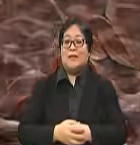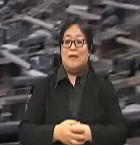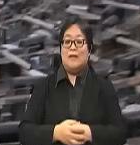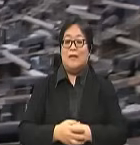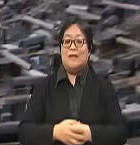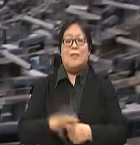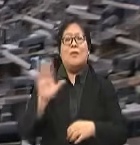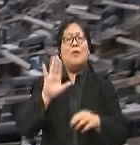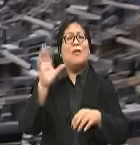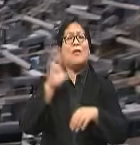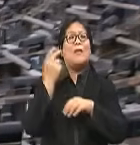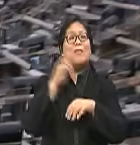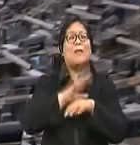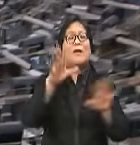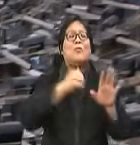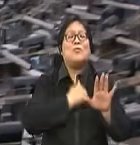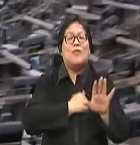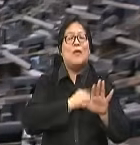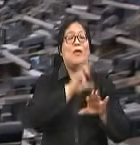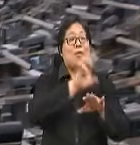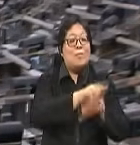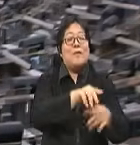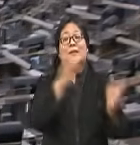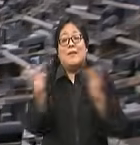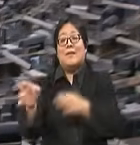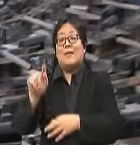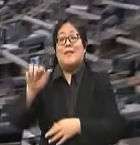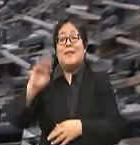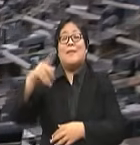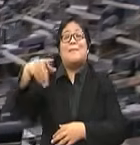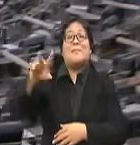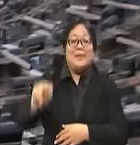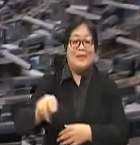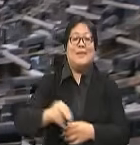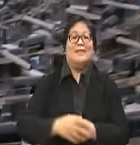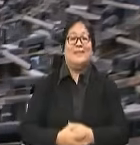tadi Rumpin remapro mungkin sekarang kita